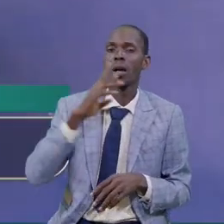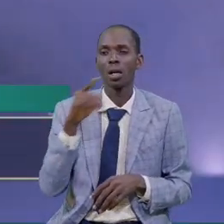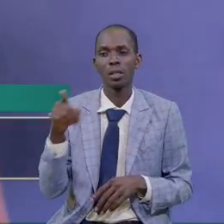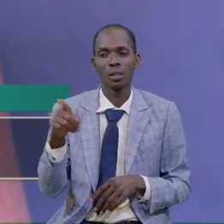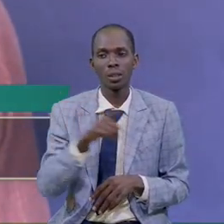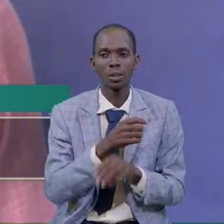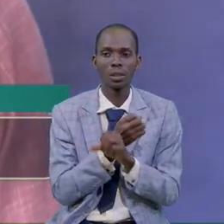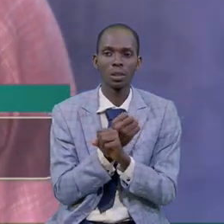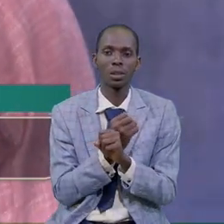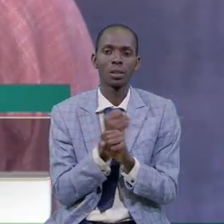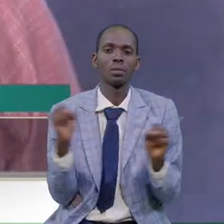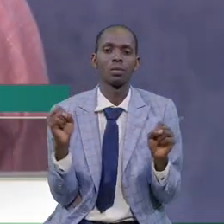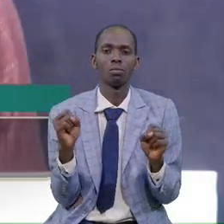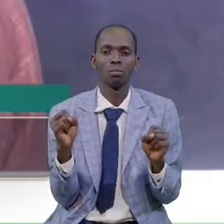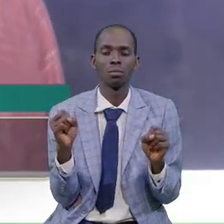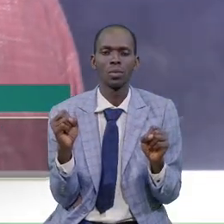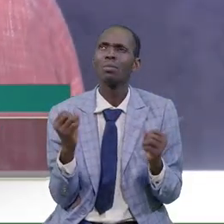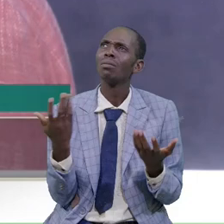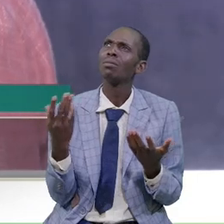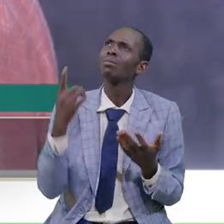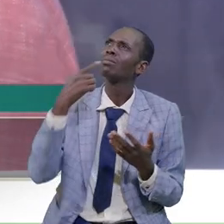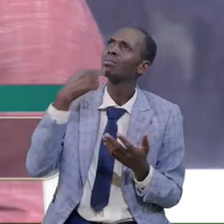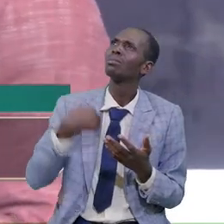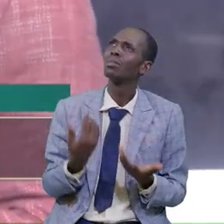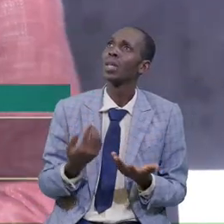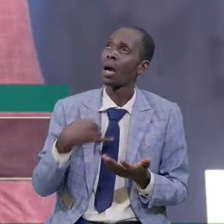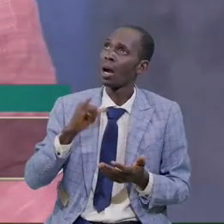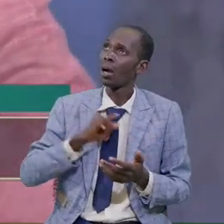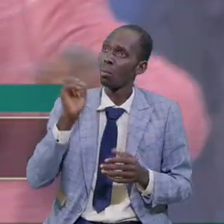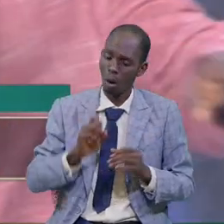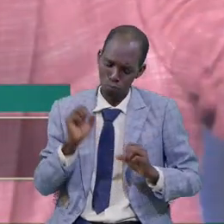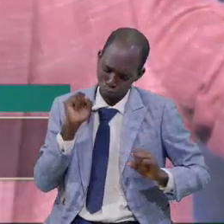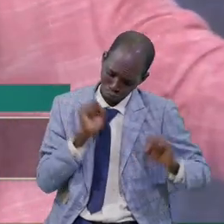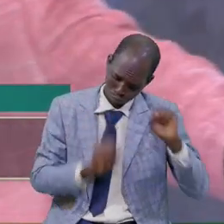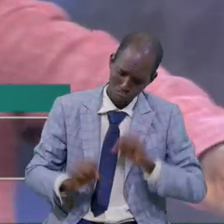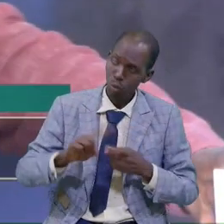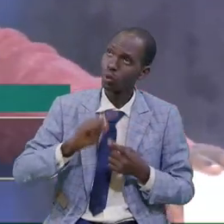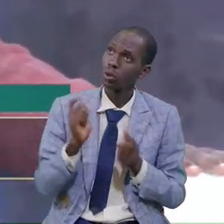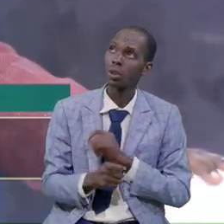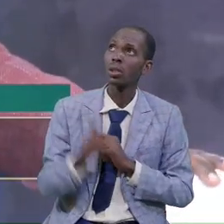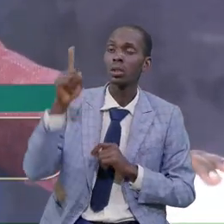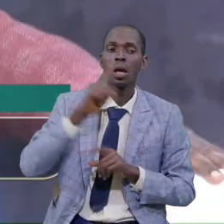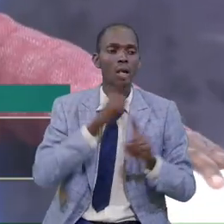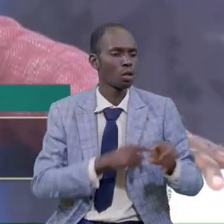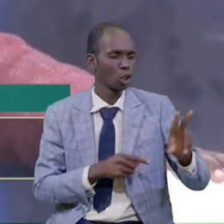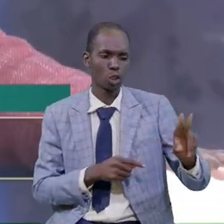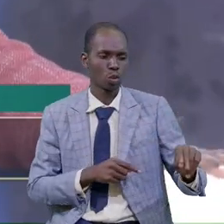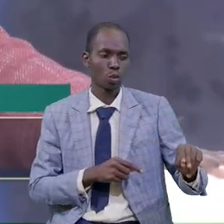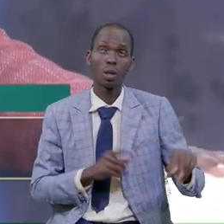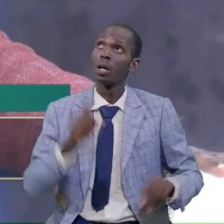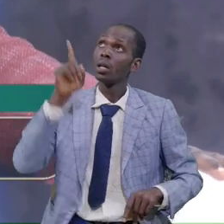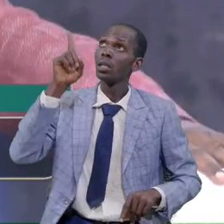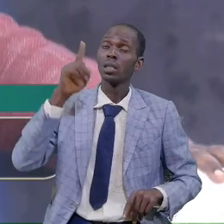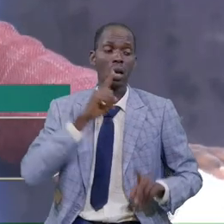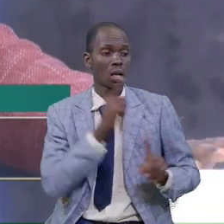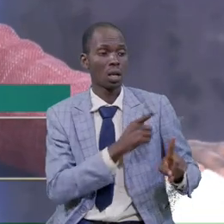dis? Tu dois lutter avant d'avoir du changement. Il dit non. Je suis venu à toi et tu